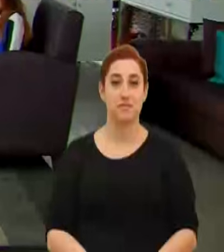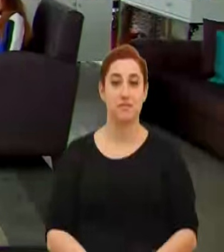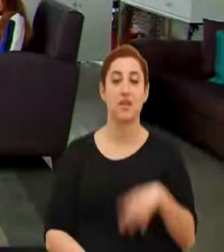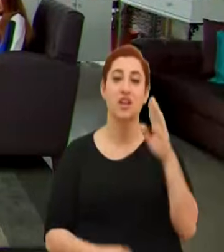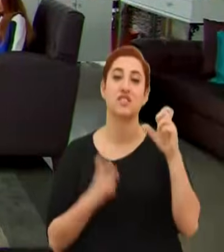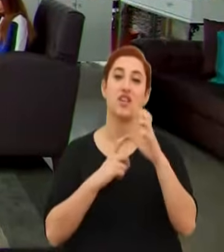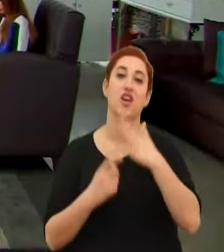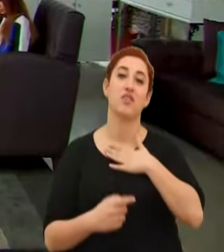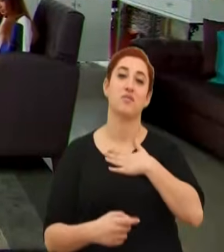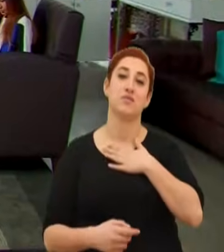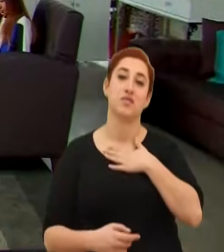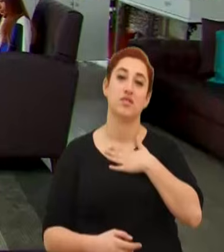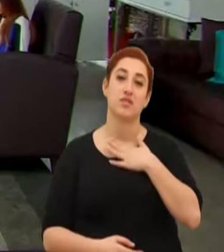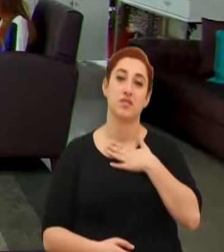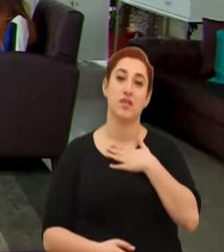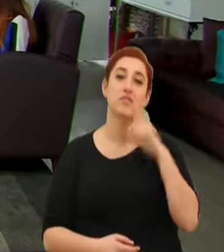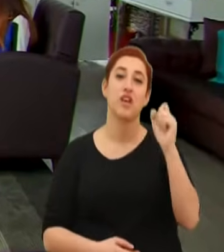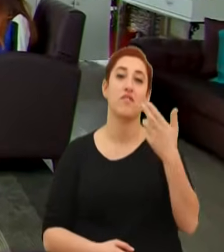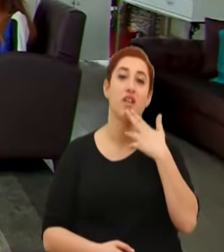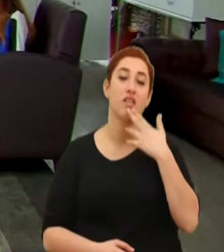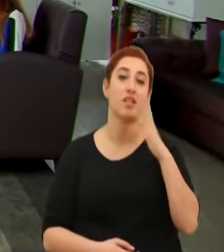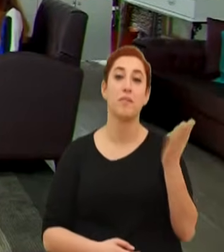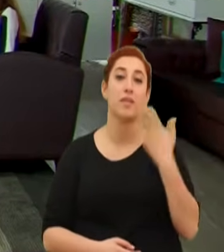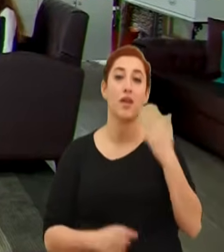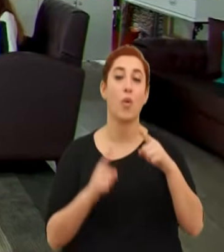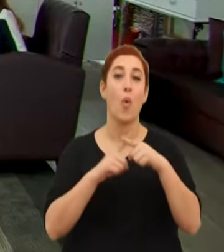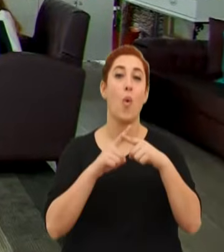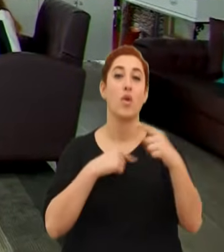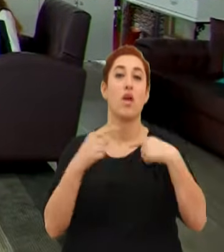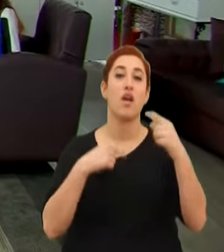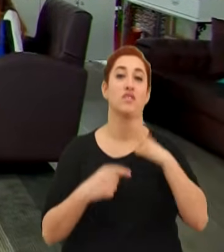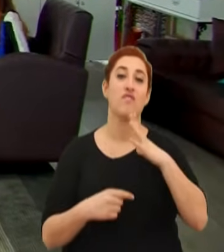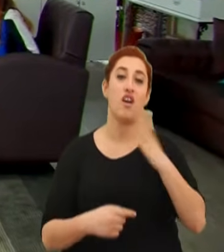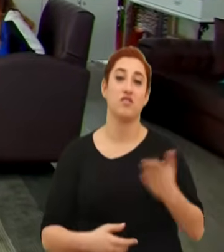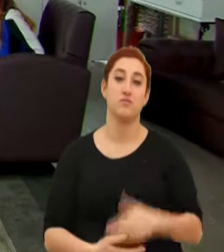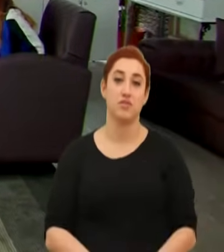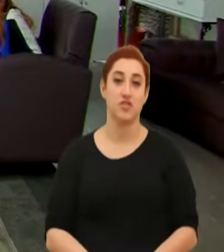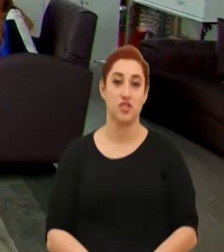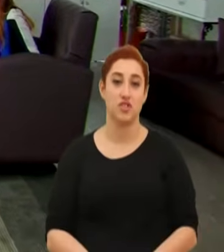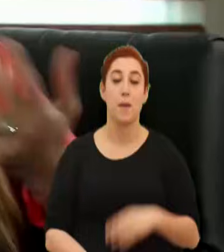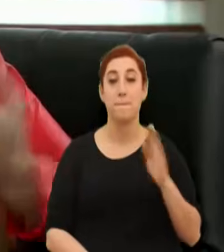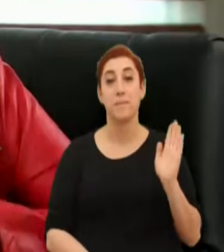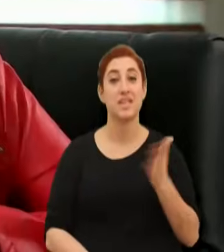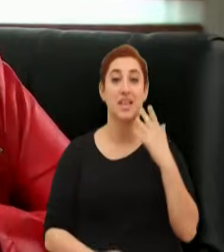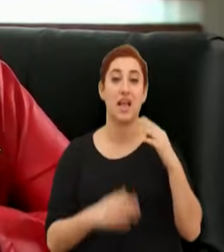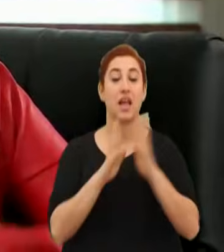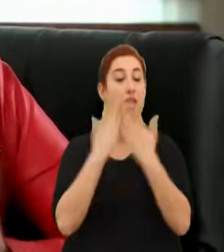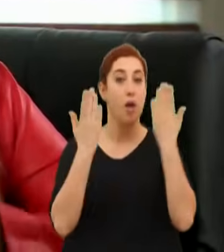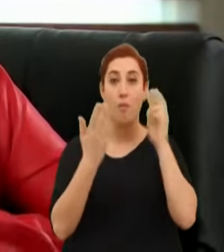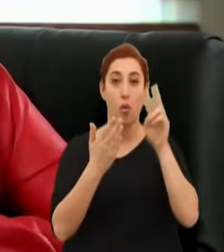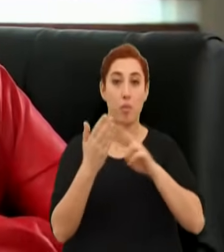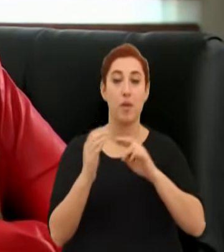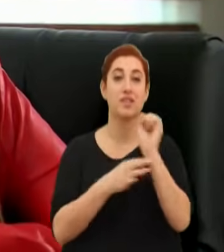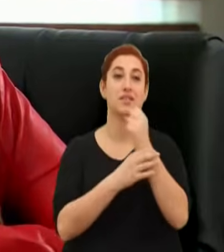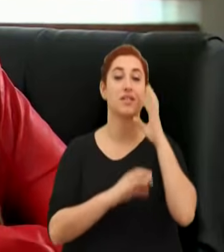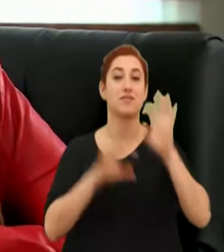Ah. Ay Sarpişkom, meğer Cavidan Hanım'la ne kadar ortak özelliğimiz varmış. Mesela kitap okumak,